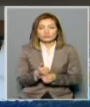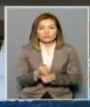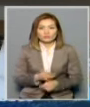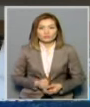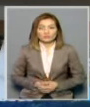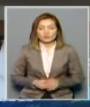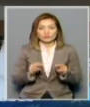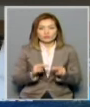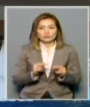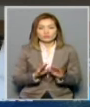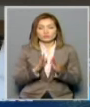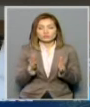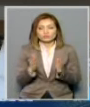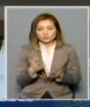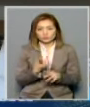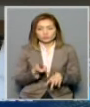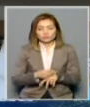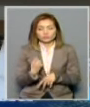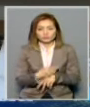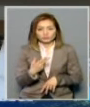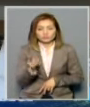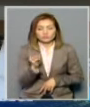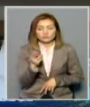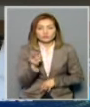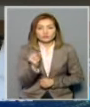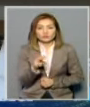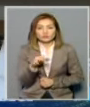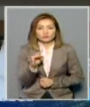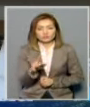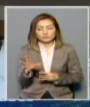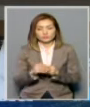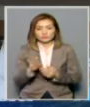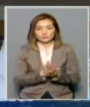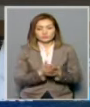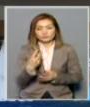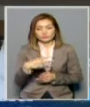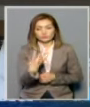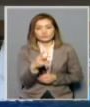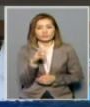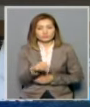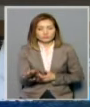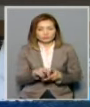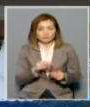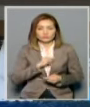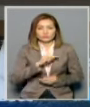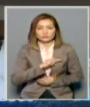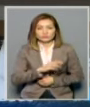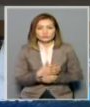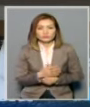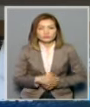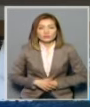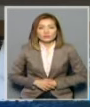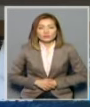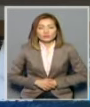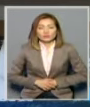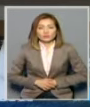айтылатын ұстаз. Қадыр ағай мен осы кафедрада еңбек еткеніме 34 жыл болып отыр. Мен жас